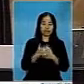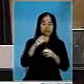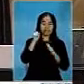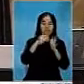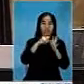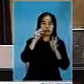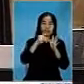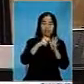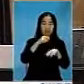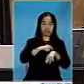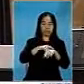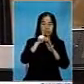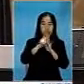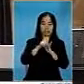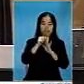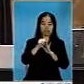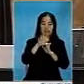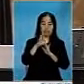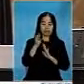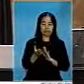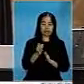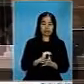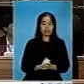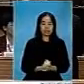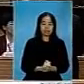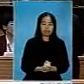ก็มีชัยครับท่านมีเวลา15นาทีครับ